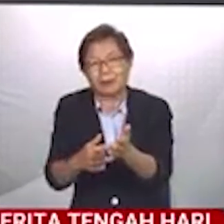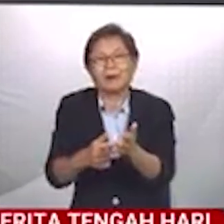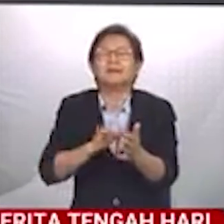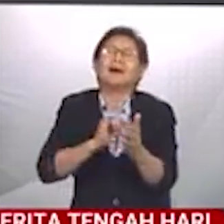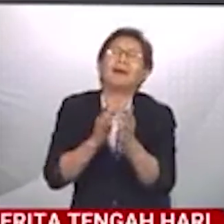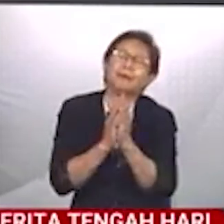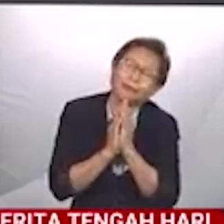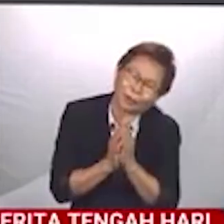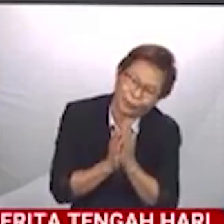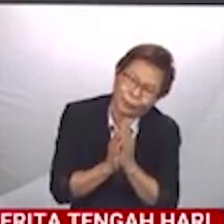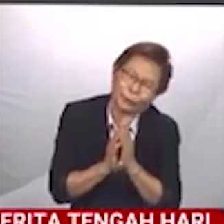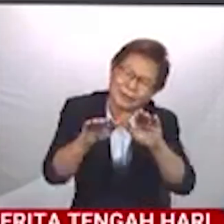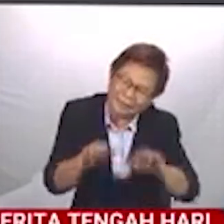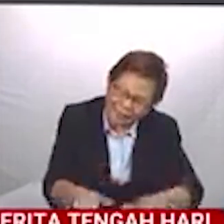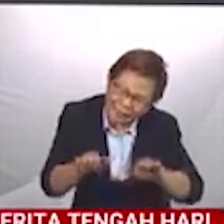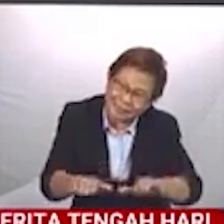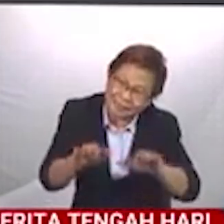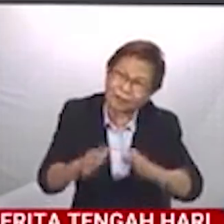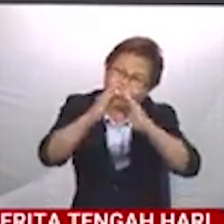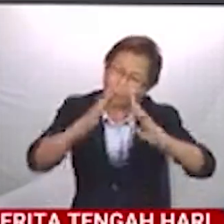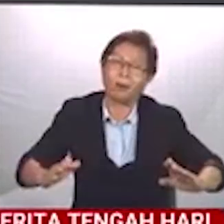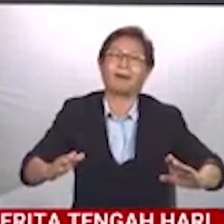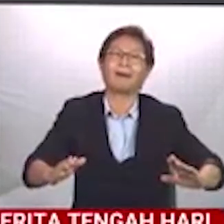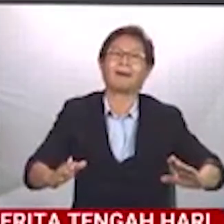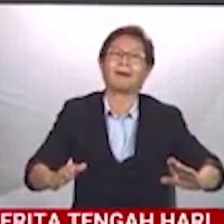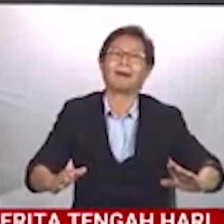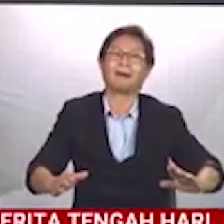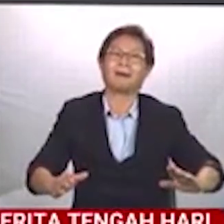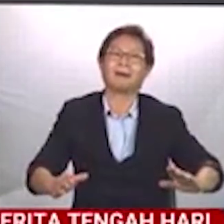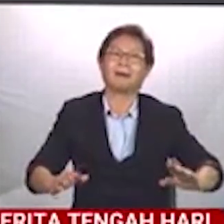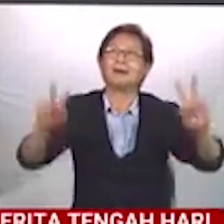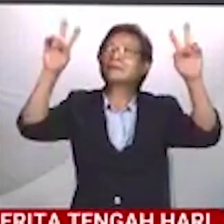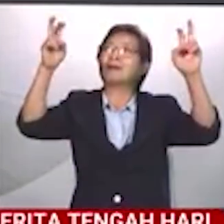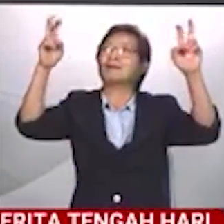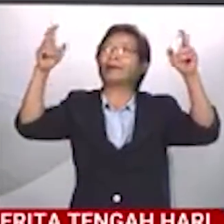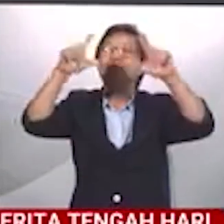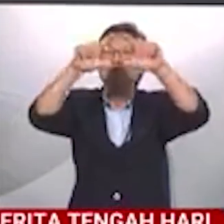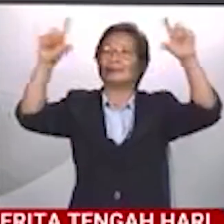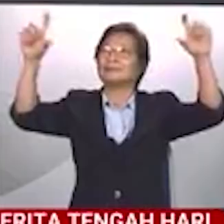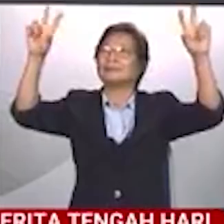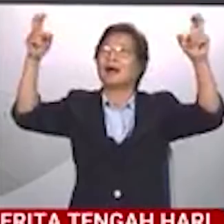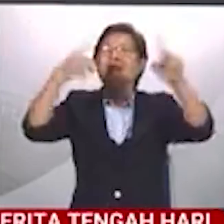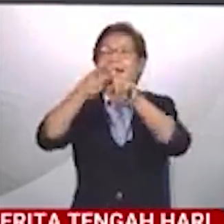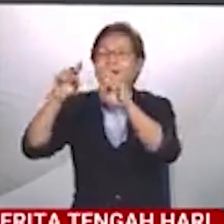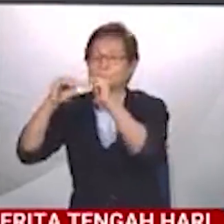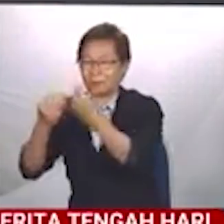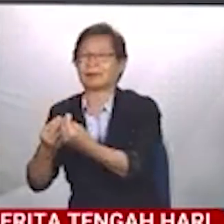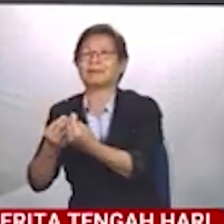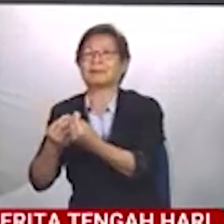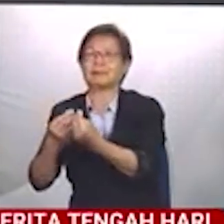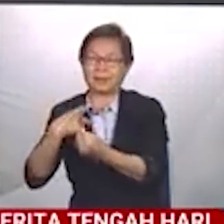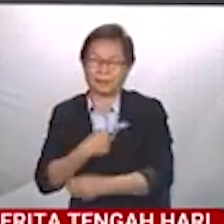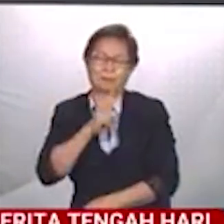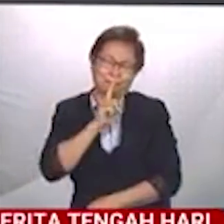sekali lagi rayu stay at home. Itu dah macam jadi tagline sebahagian daripada masyarakat kita. Memang benar,